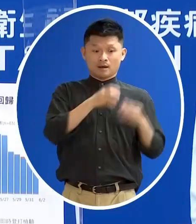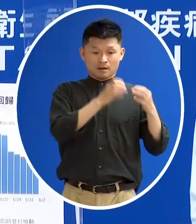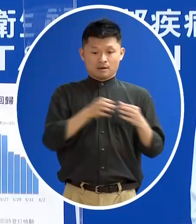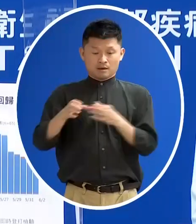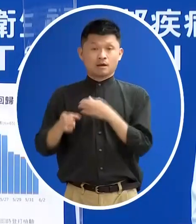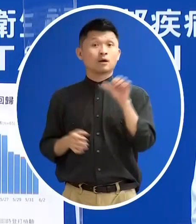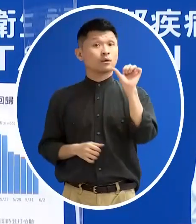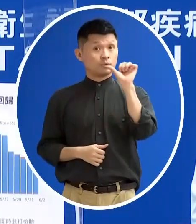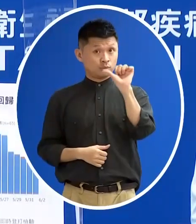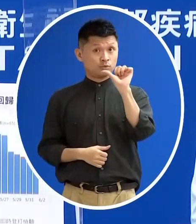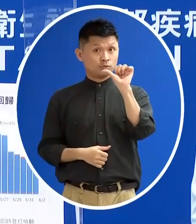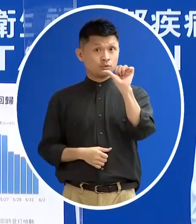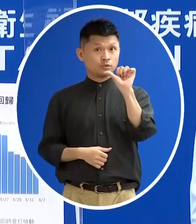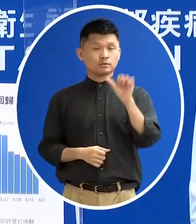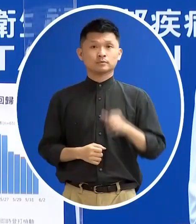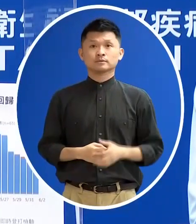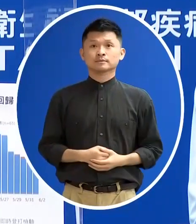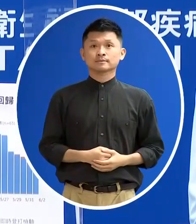嘛，设立5个。